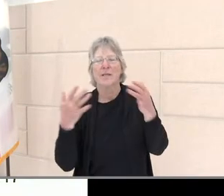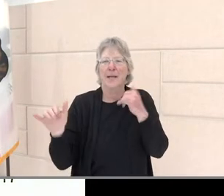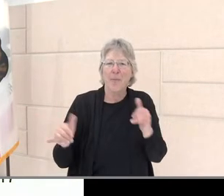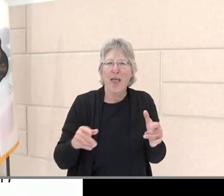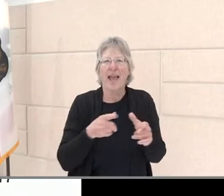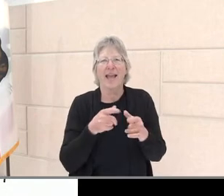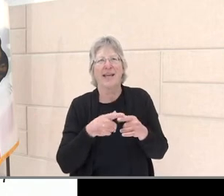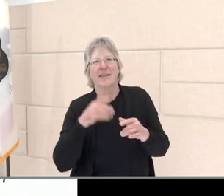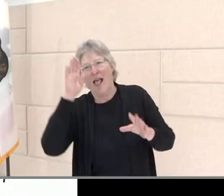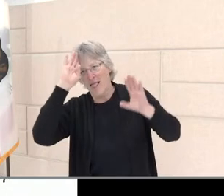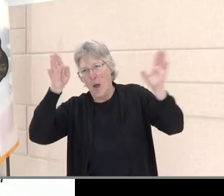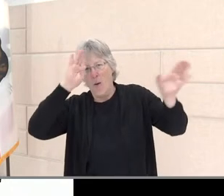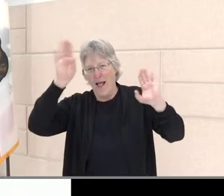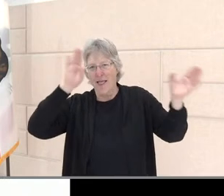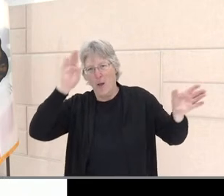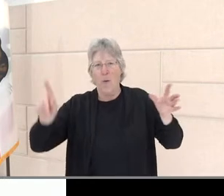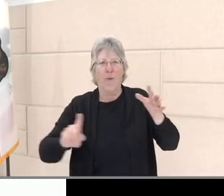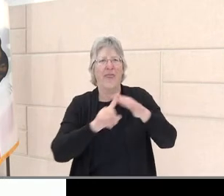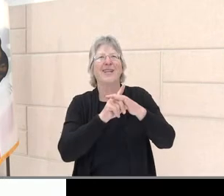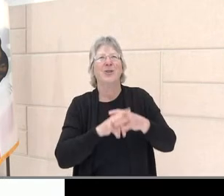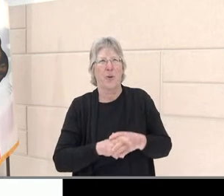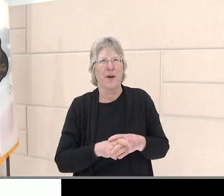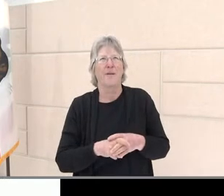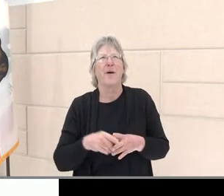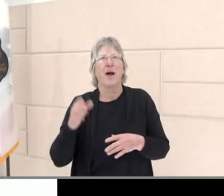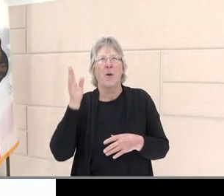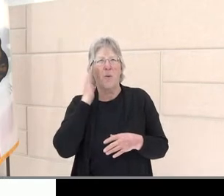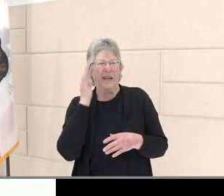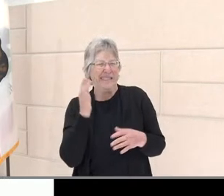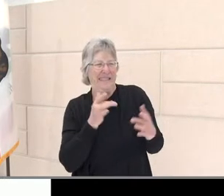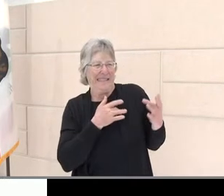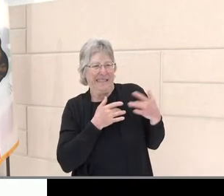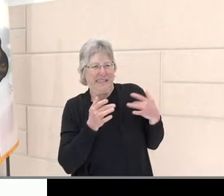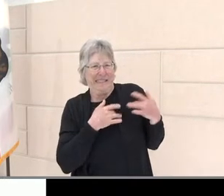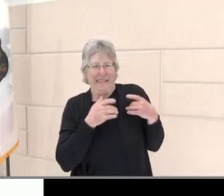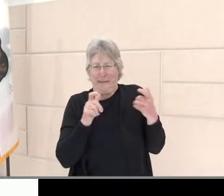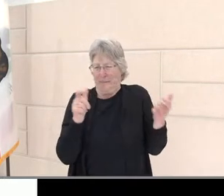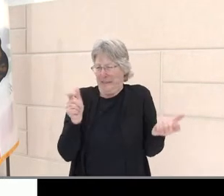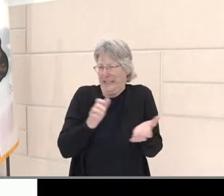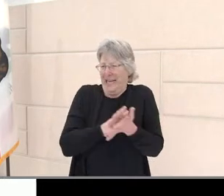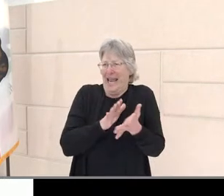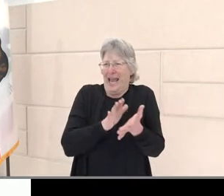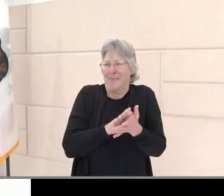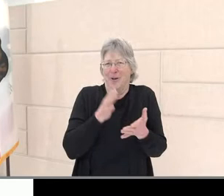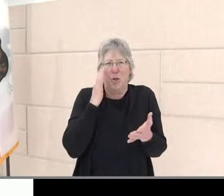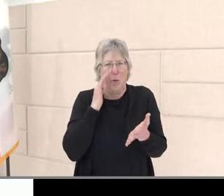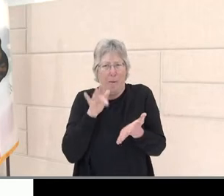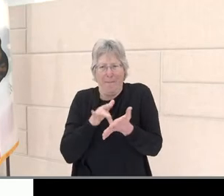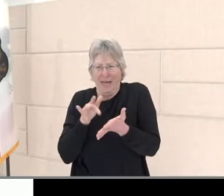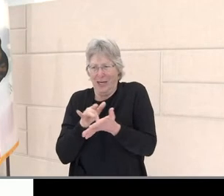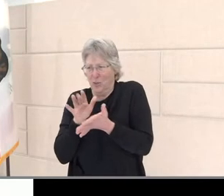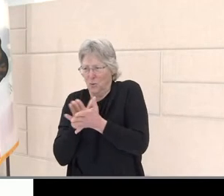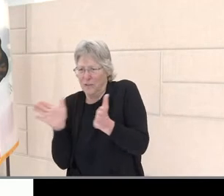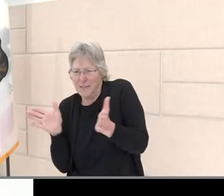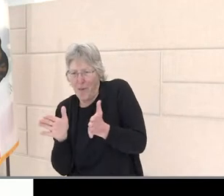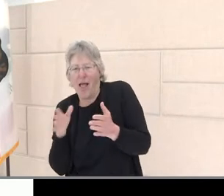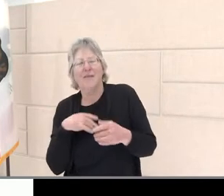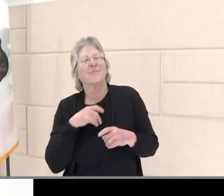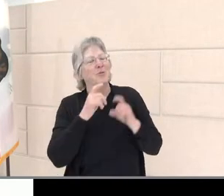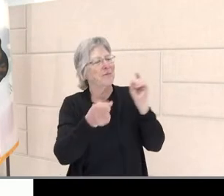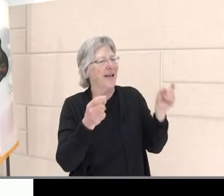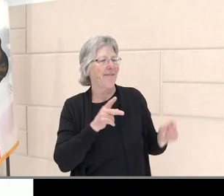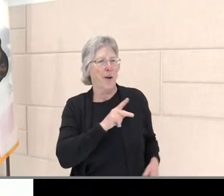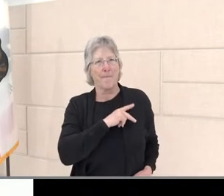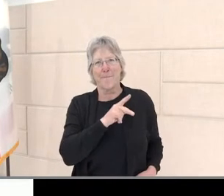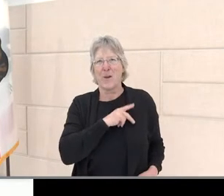លារៀនពួកយើងទទួលរាក់ទាក់ពួកគេយើងដឹងហើយថាពួកគេមានការភ័យព្រួយពីព្រោះអីសាលារៀននឹ